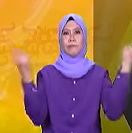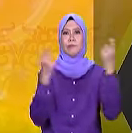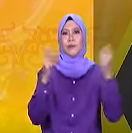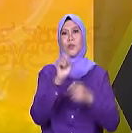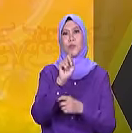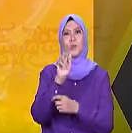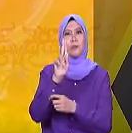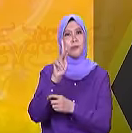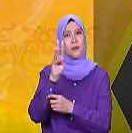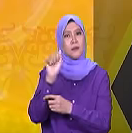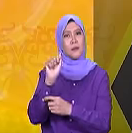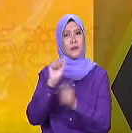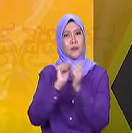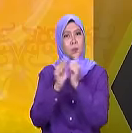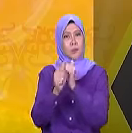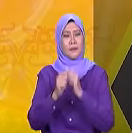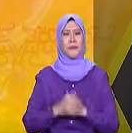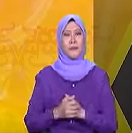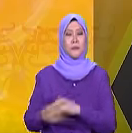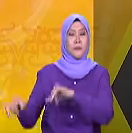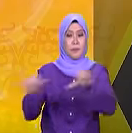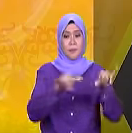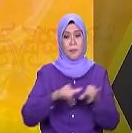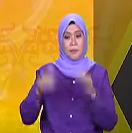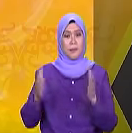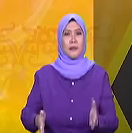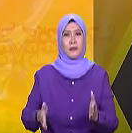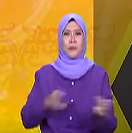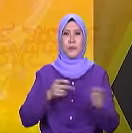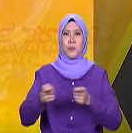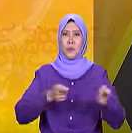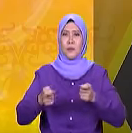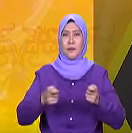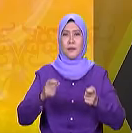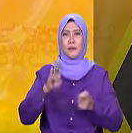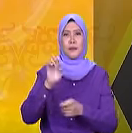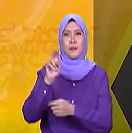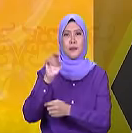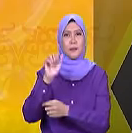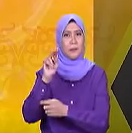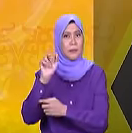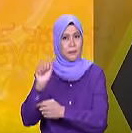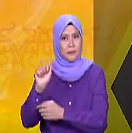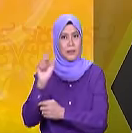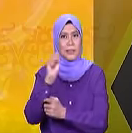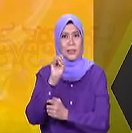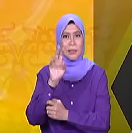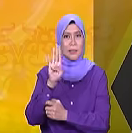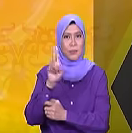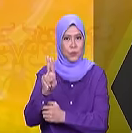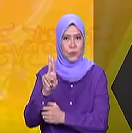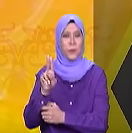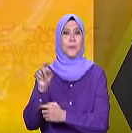Sukma kelak. Menurut penyelaras Jawatankuasa Pengurusan Bencana Bahagian Sibu, JPBB Sibu Dr. Anwar